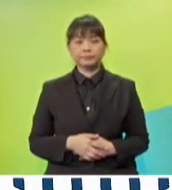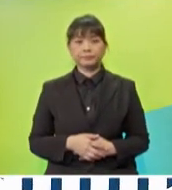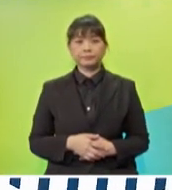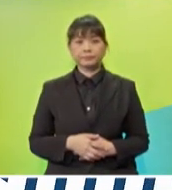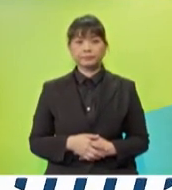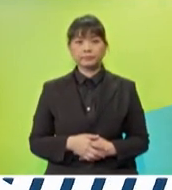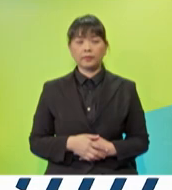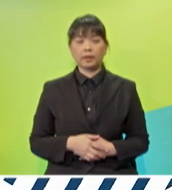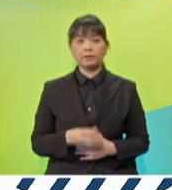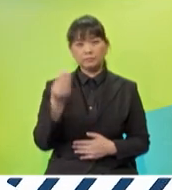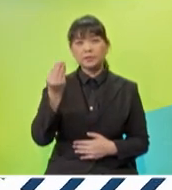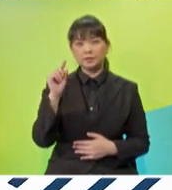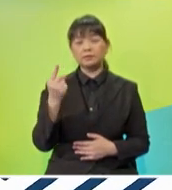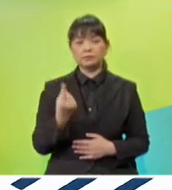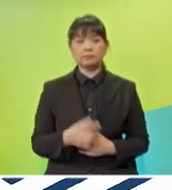sedikit